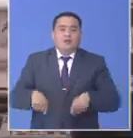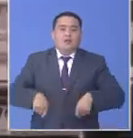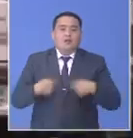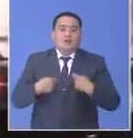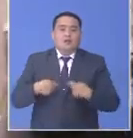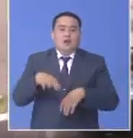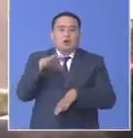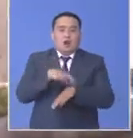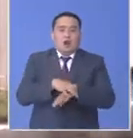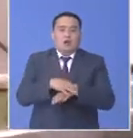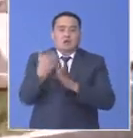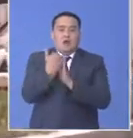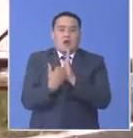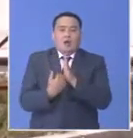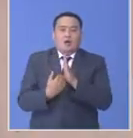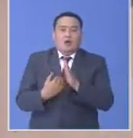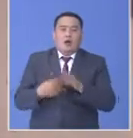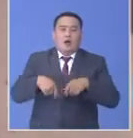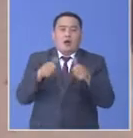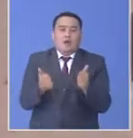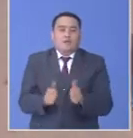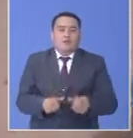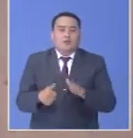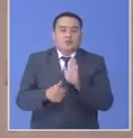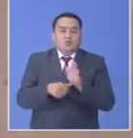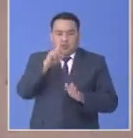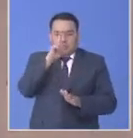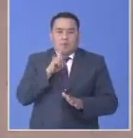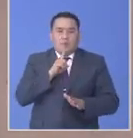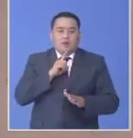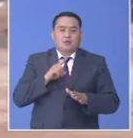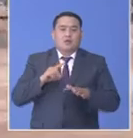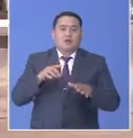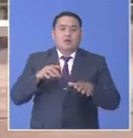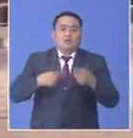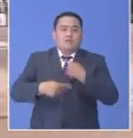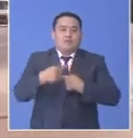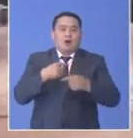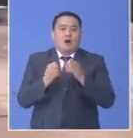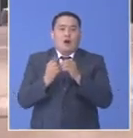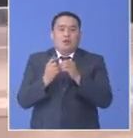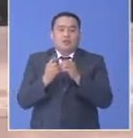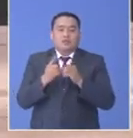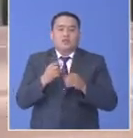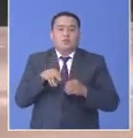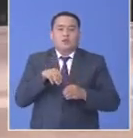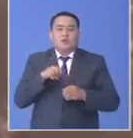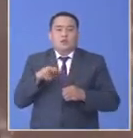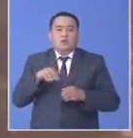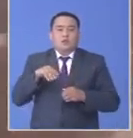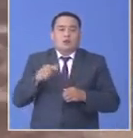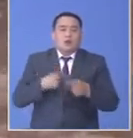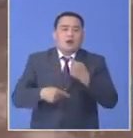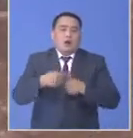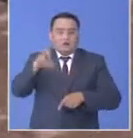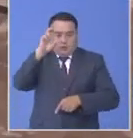сразу оформляются протоколы. В результате чего в течение 6 месяцев было взыскано в бюджет около 11,5 миллионов тенге.